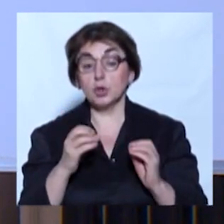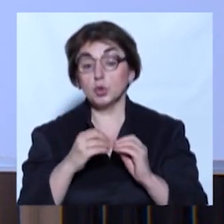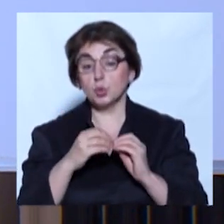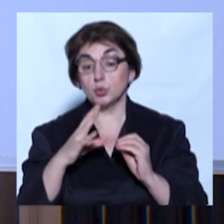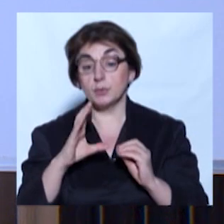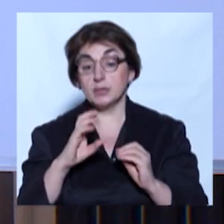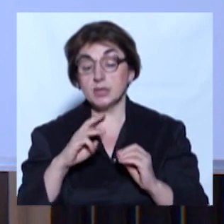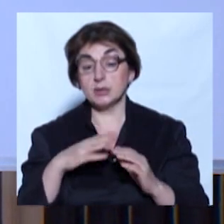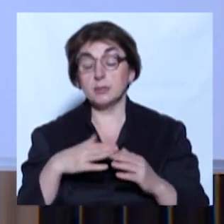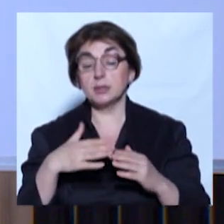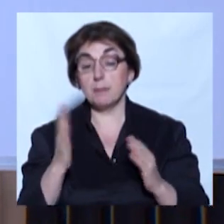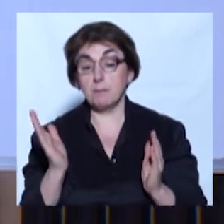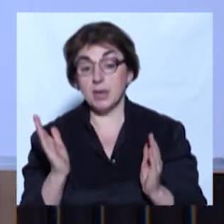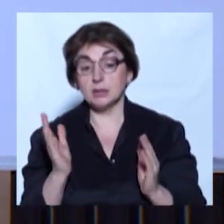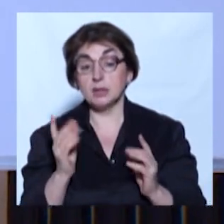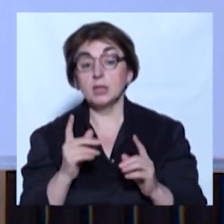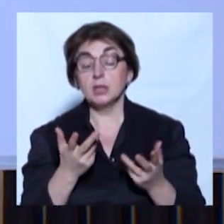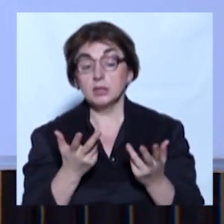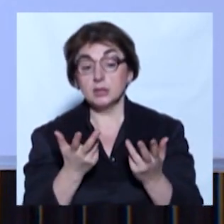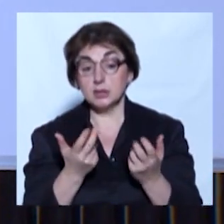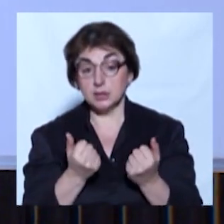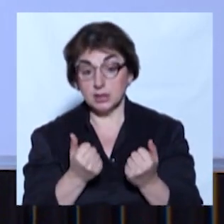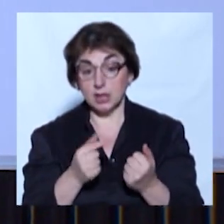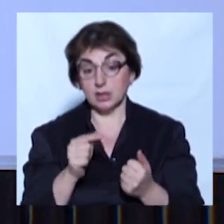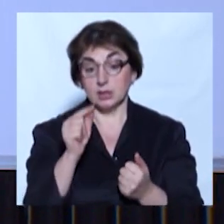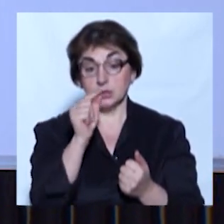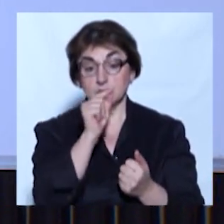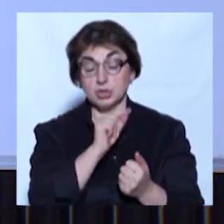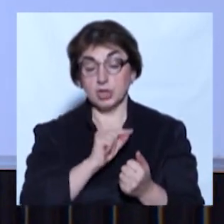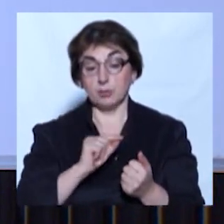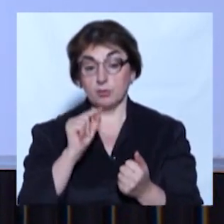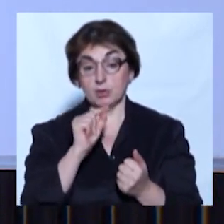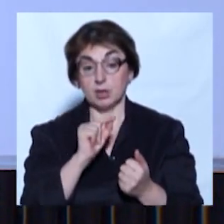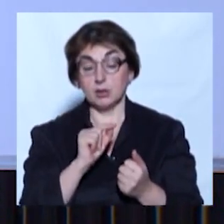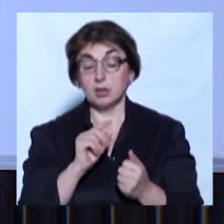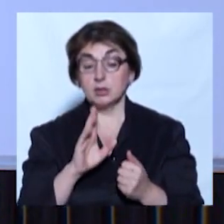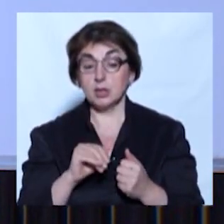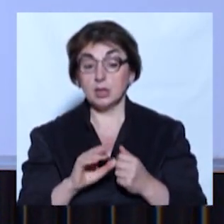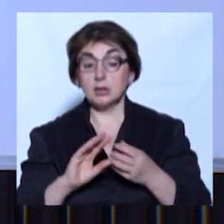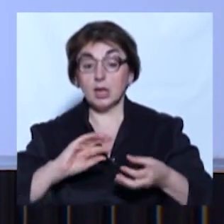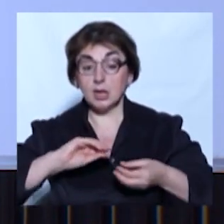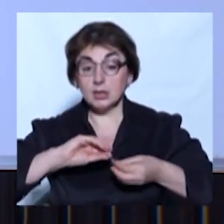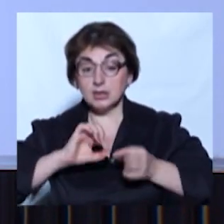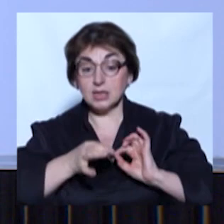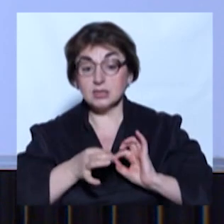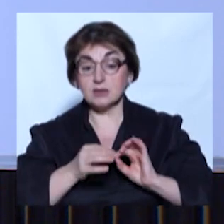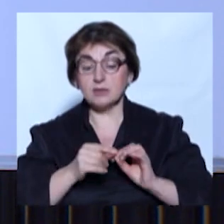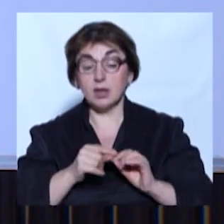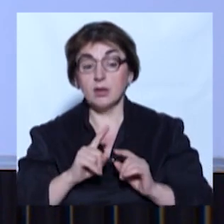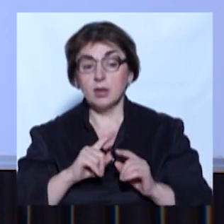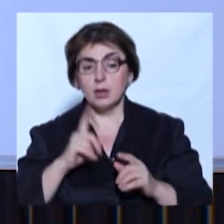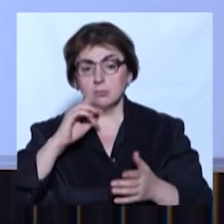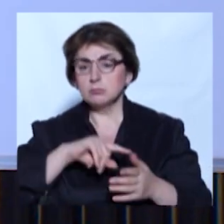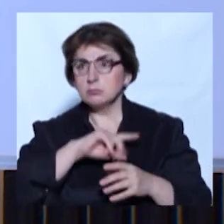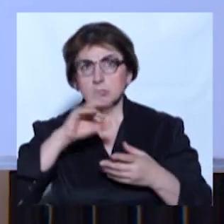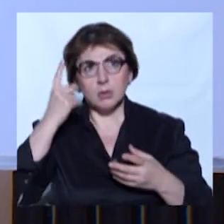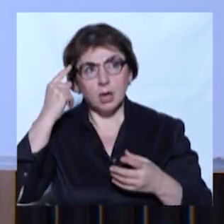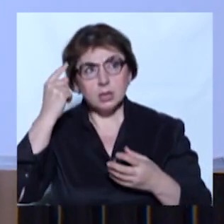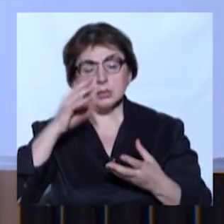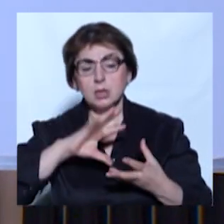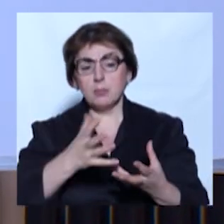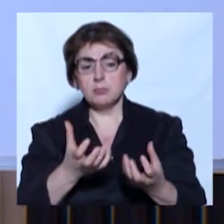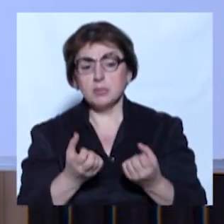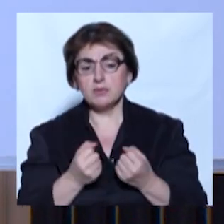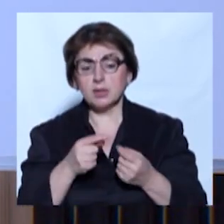15 სანტიმეტრი. Ესე იგი, დიახ, შემოხაზოთ. Და დასკვნა. Რა დასკვნა გამოვიტანეთ ჩვენ